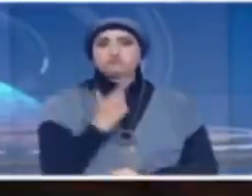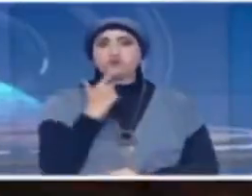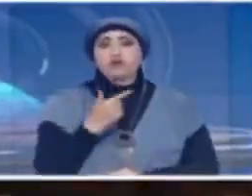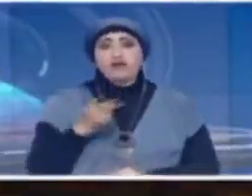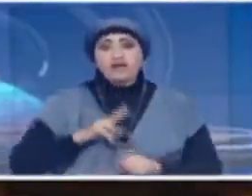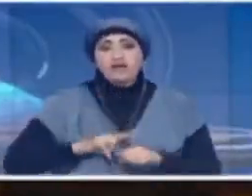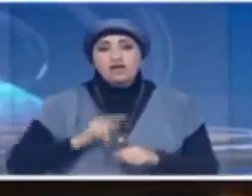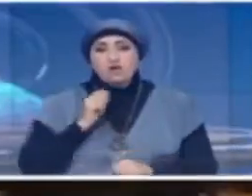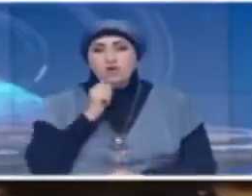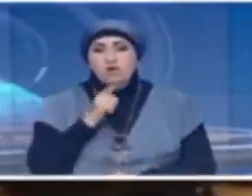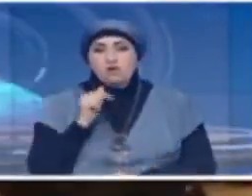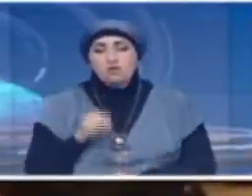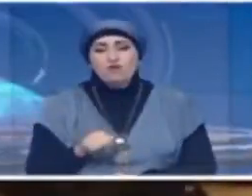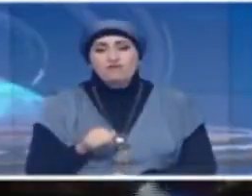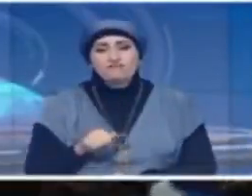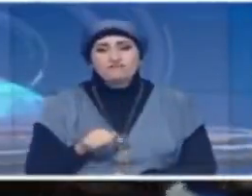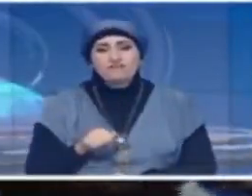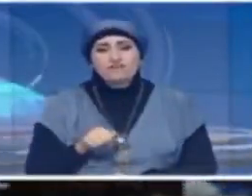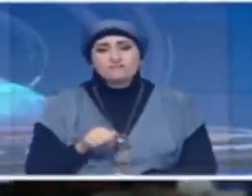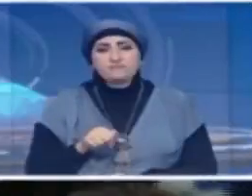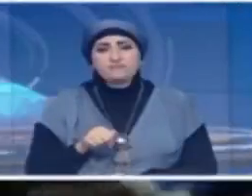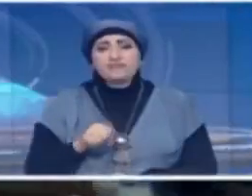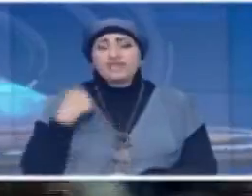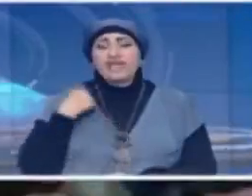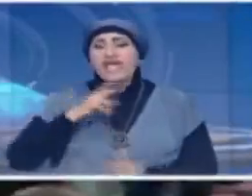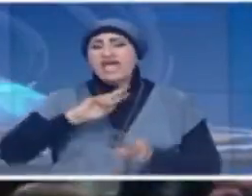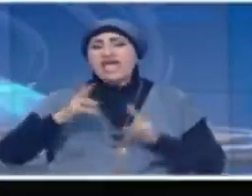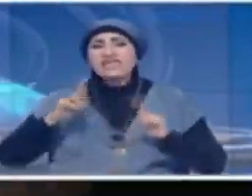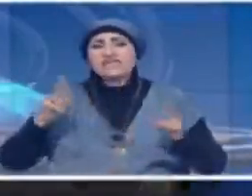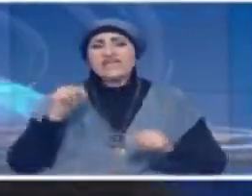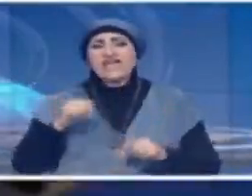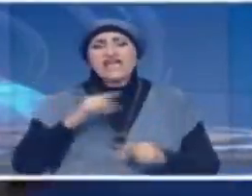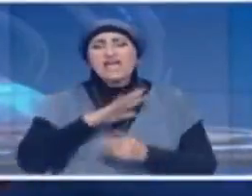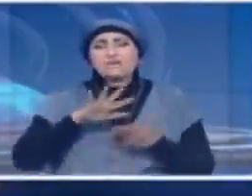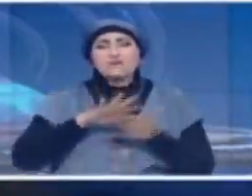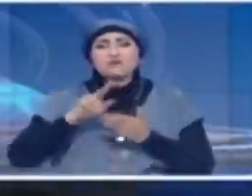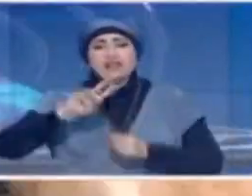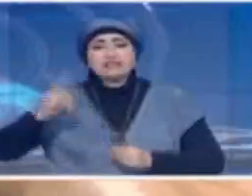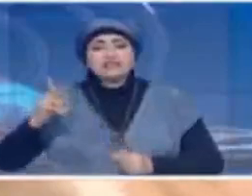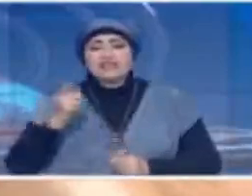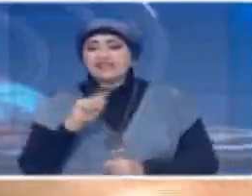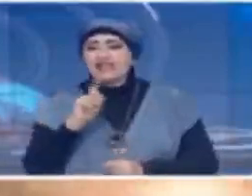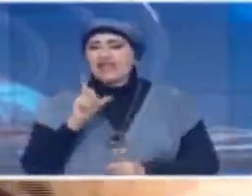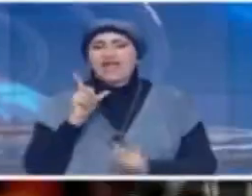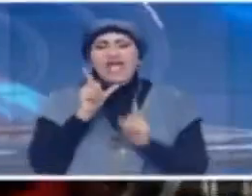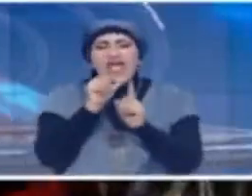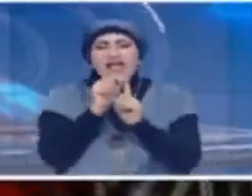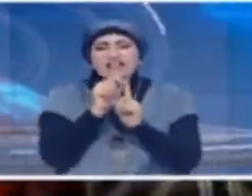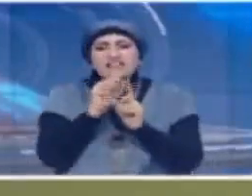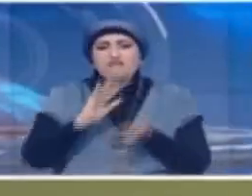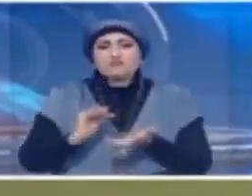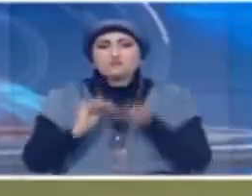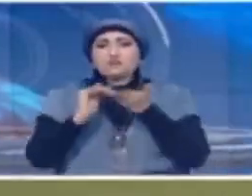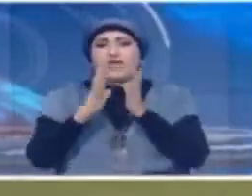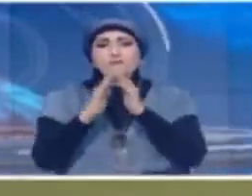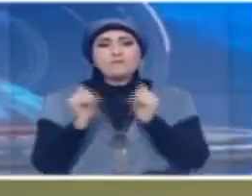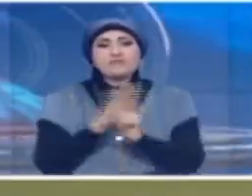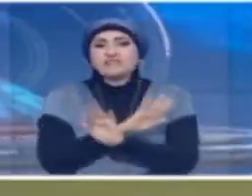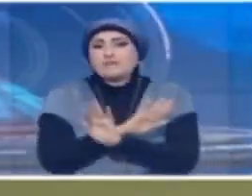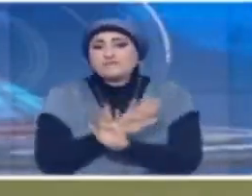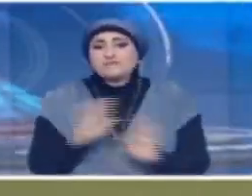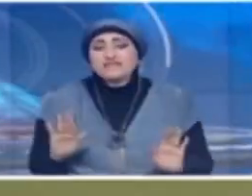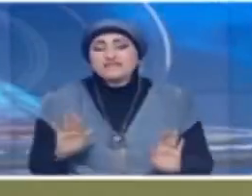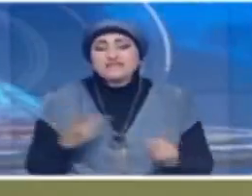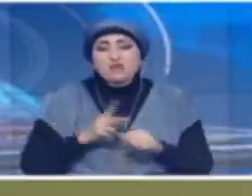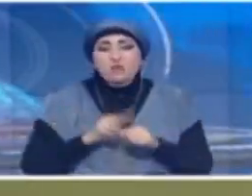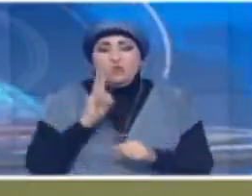ان يبالي باي مصالح ضيقه لها علاقه بامور اخرى، ولكن كانت مصلحه الوطن والمواطن هي العليا، ومن ثم وجدنا